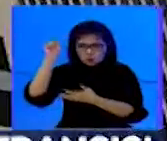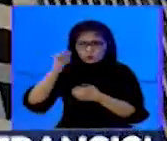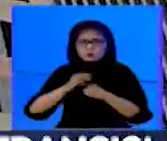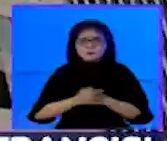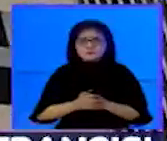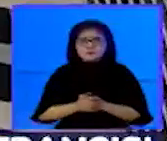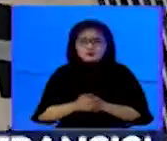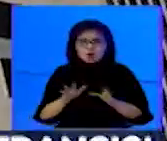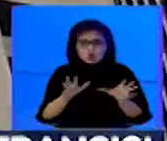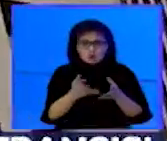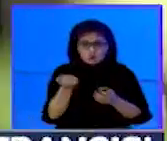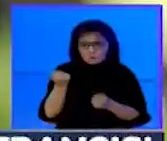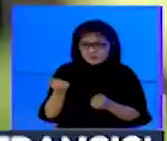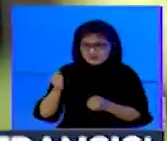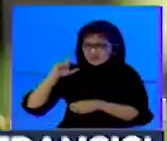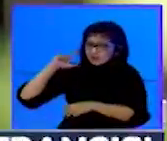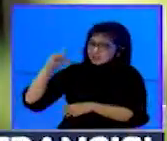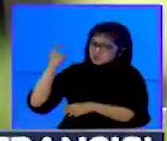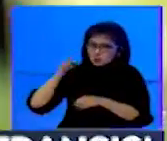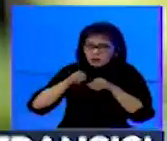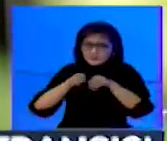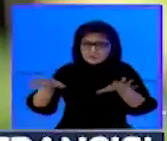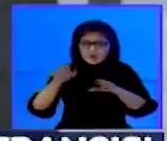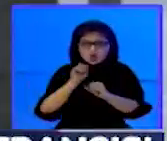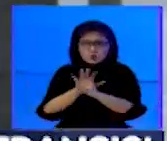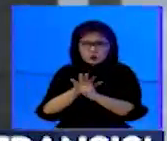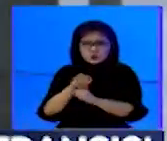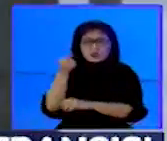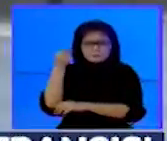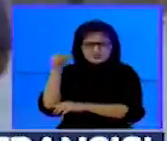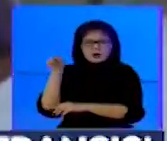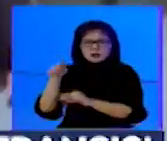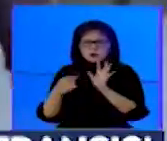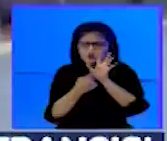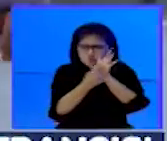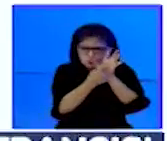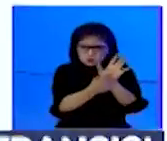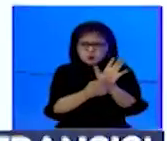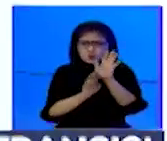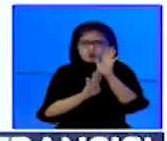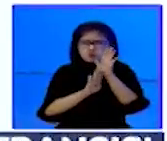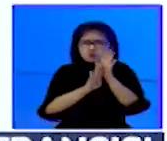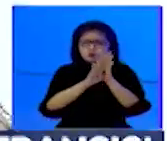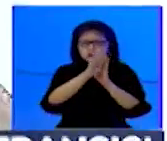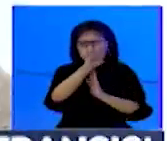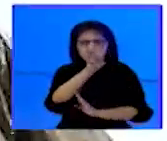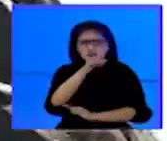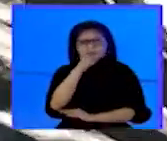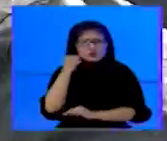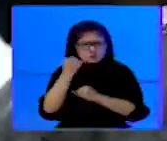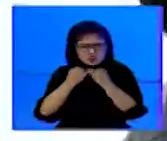Setelah klaster pasar tradisional, penyebaran COVID-19 di perkantoran justru menunjukkan tren peningkatan selama dua pekan terakhir.